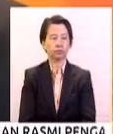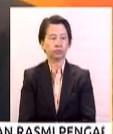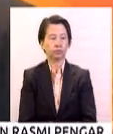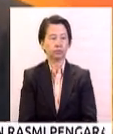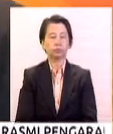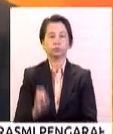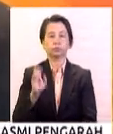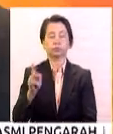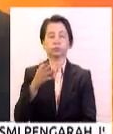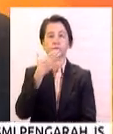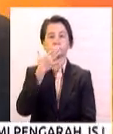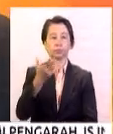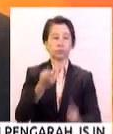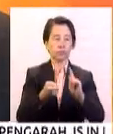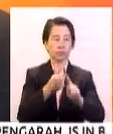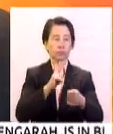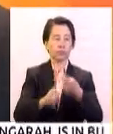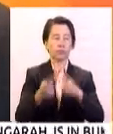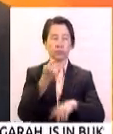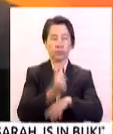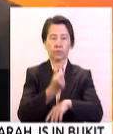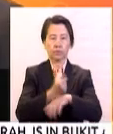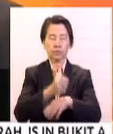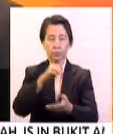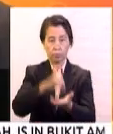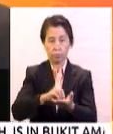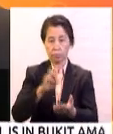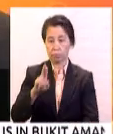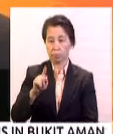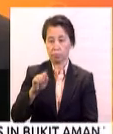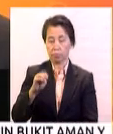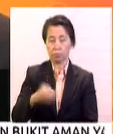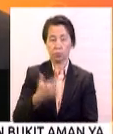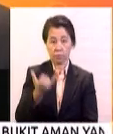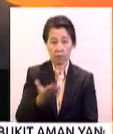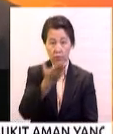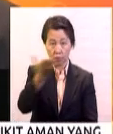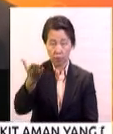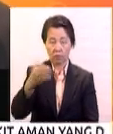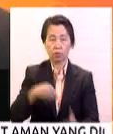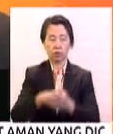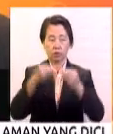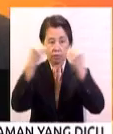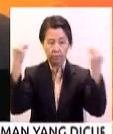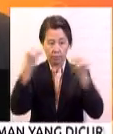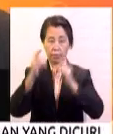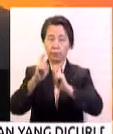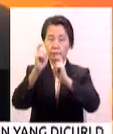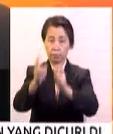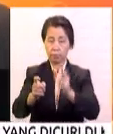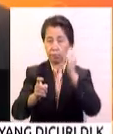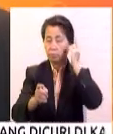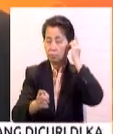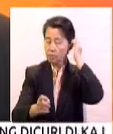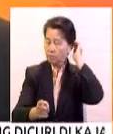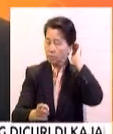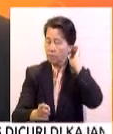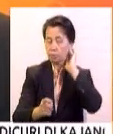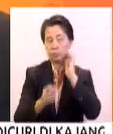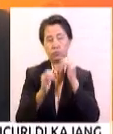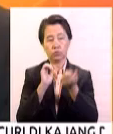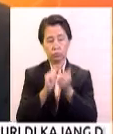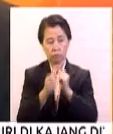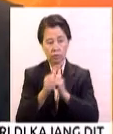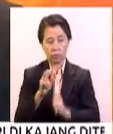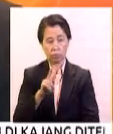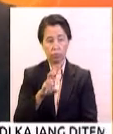Baik, terima kasih rakan setugas di Angkasa Puri. Kini anda bersama saya di dalam Majlis Anugerah Sukan 2018,